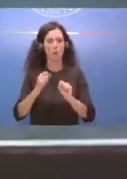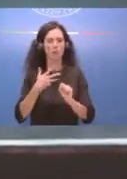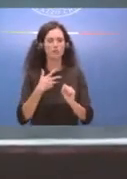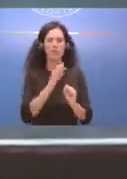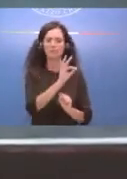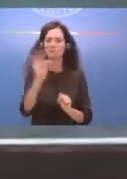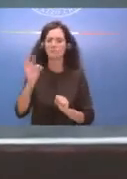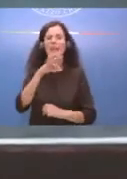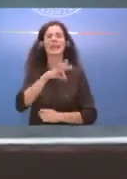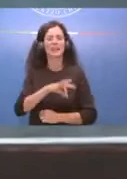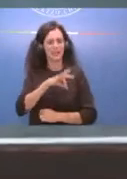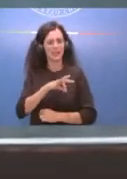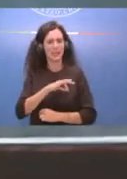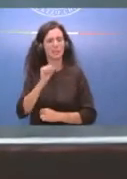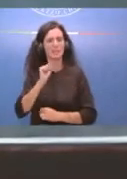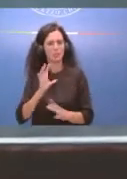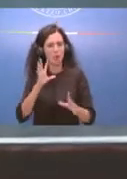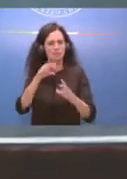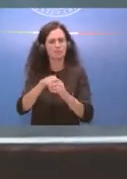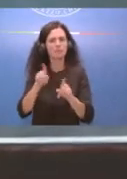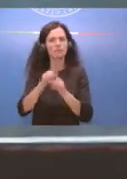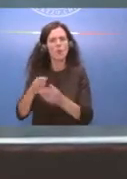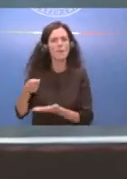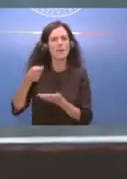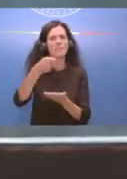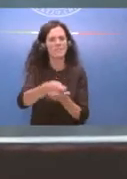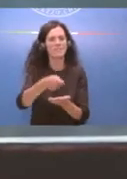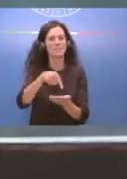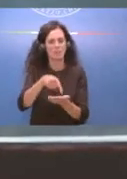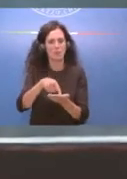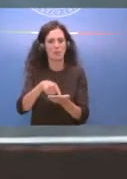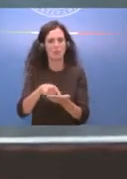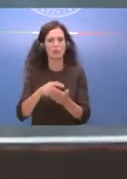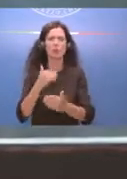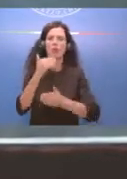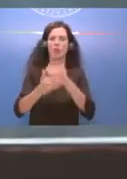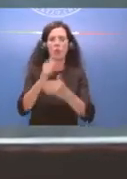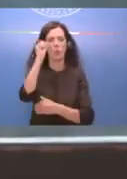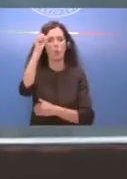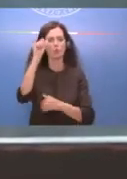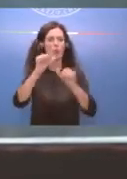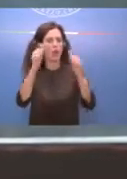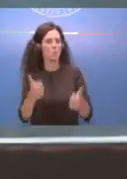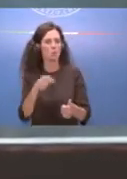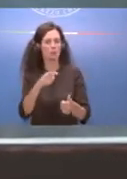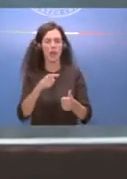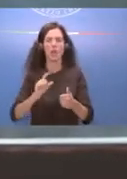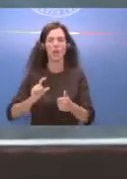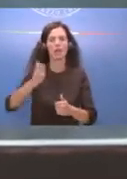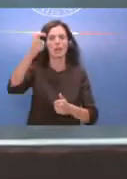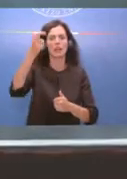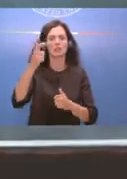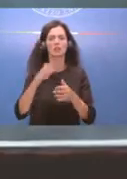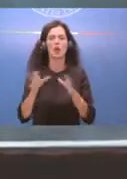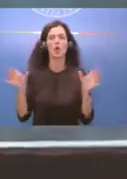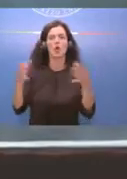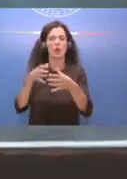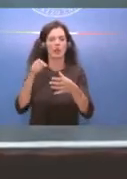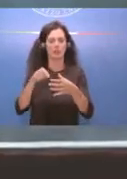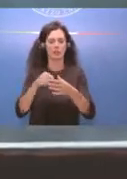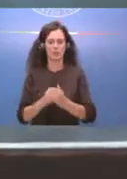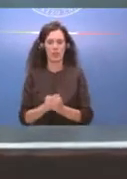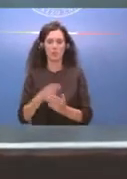ad investire in un modello culturale che aiuti la crescita degli individui e della collettività l'obiettivo deve essere quello di venire